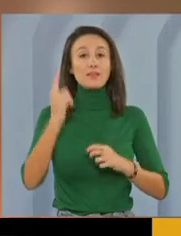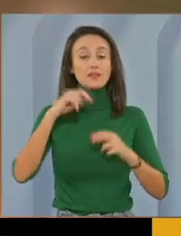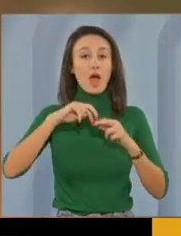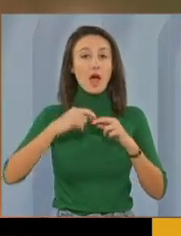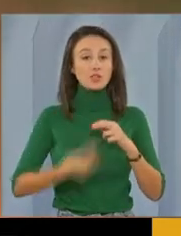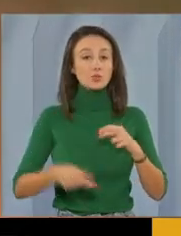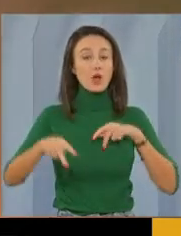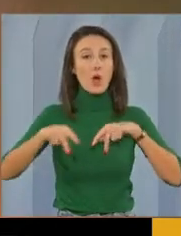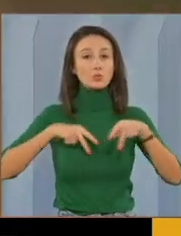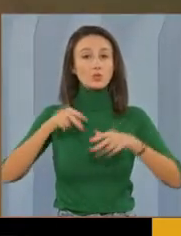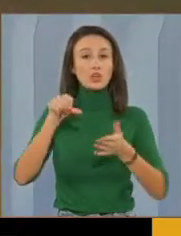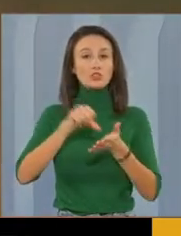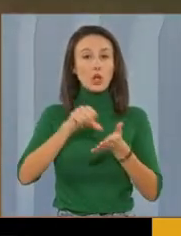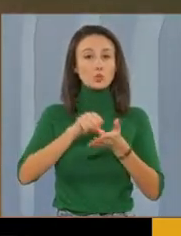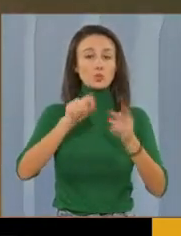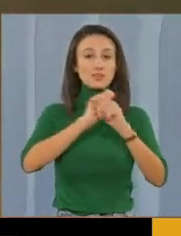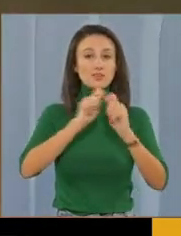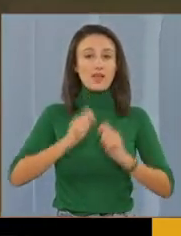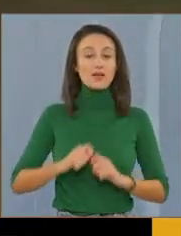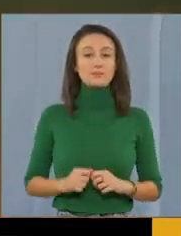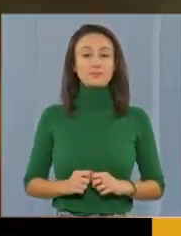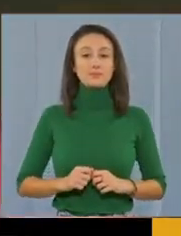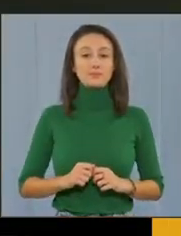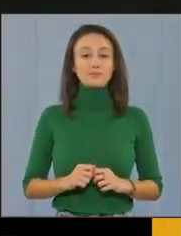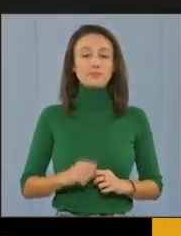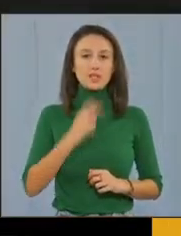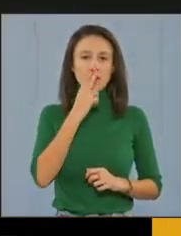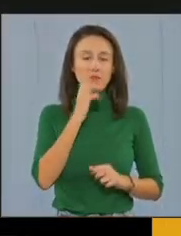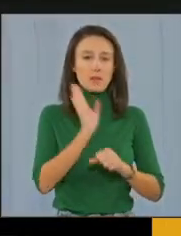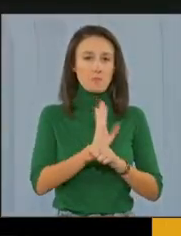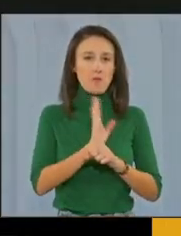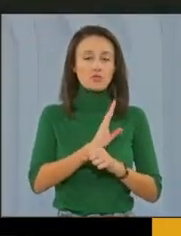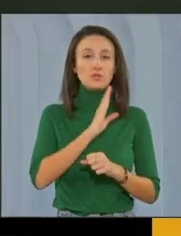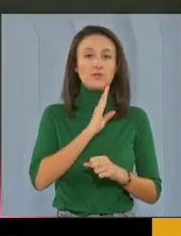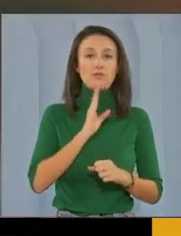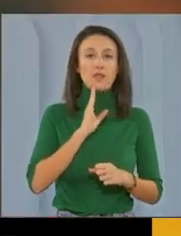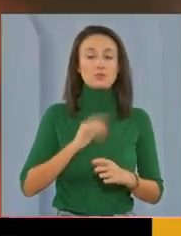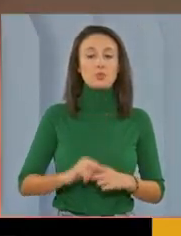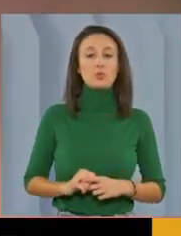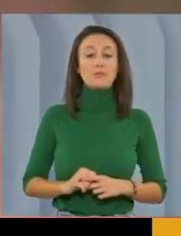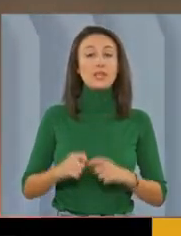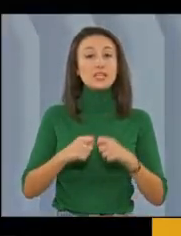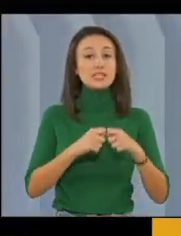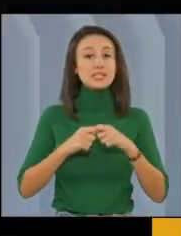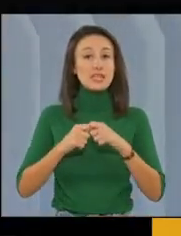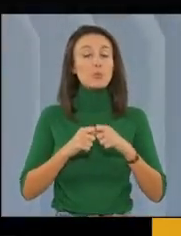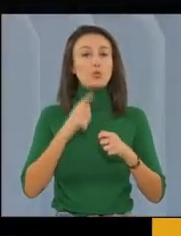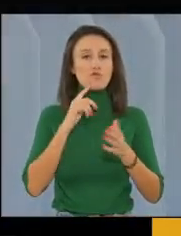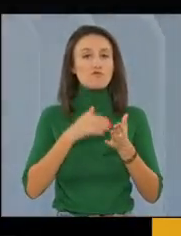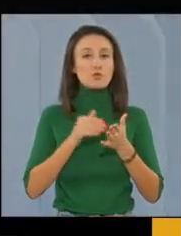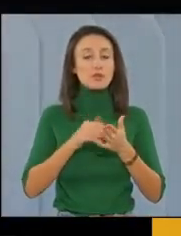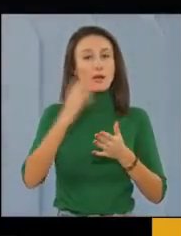lângă o autostradă din centrul țării. Potrivit imaginilor de pe rețelele de socializare, sistemul Iron Dome funcționează